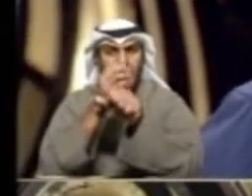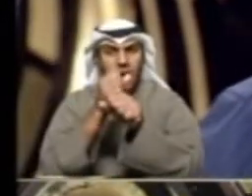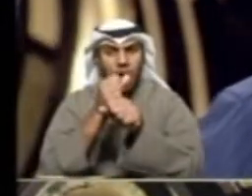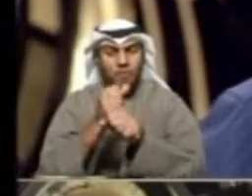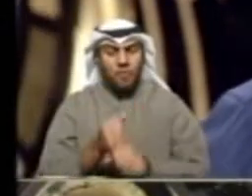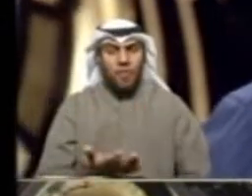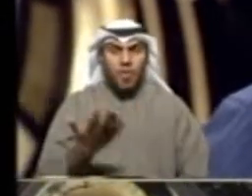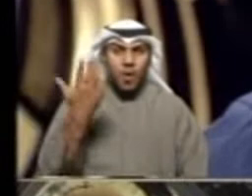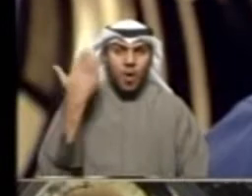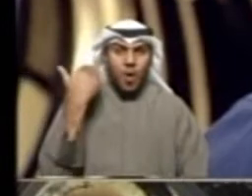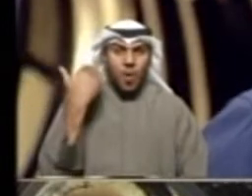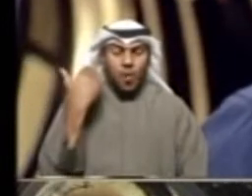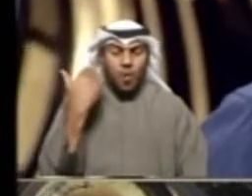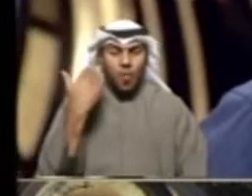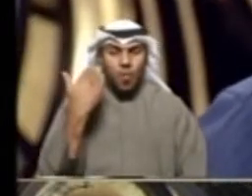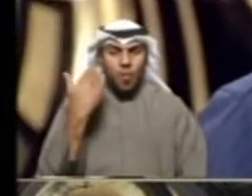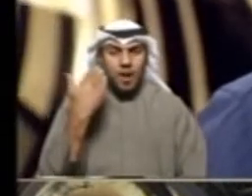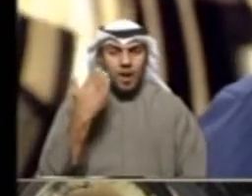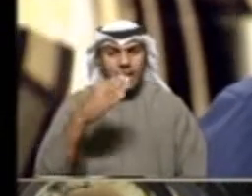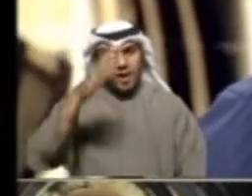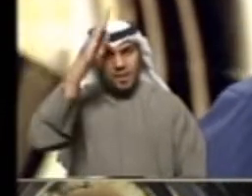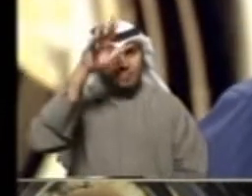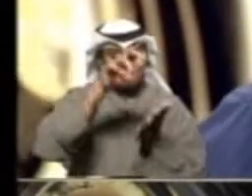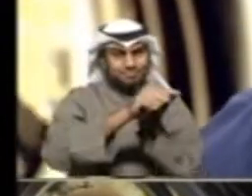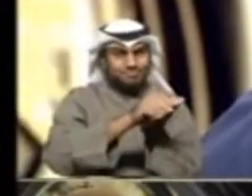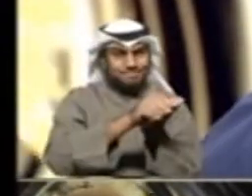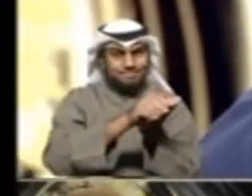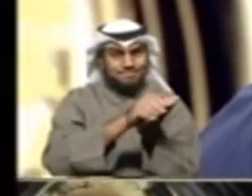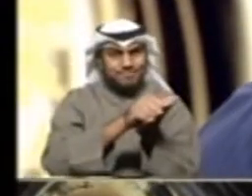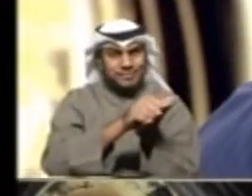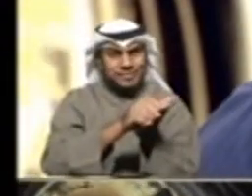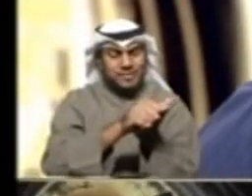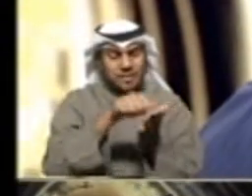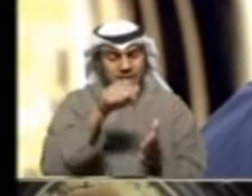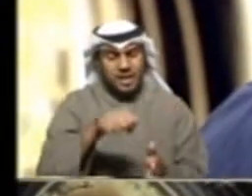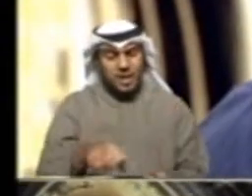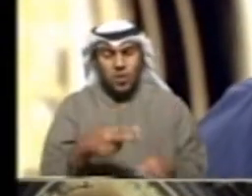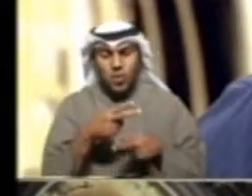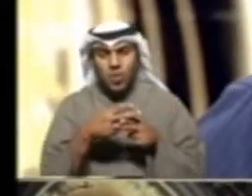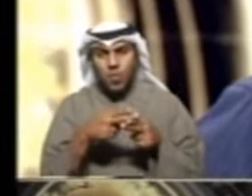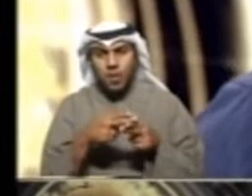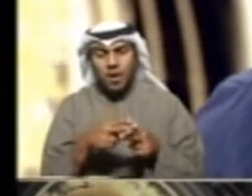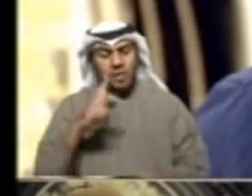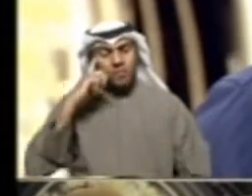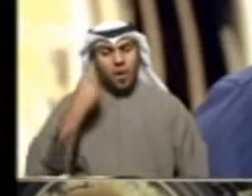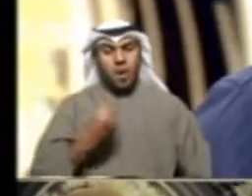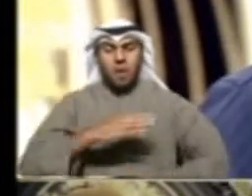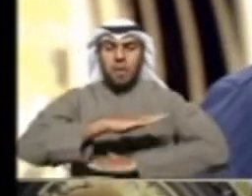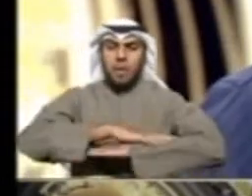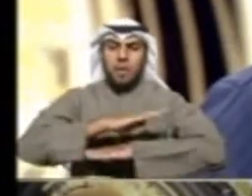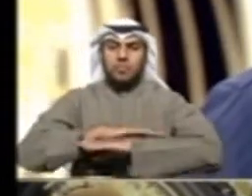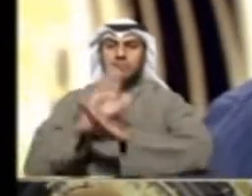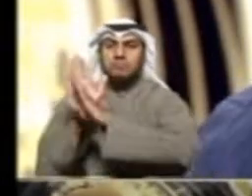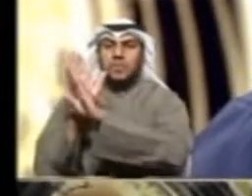خلال قبل 27 عاما، وننتهي بأن الكويت تساهم بإعادة إعمار العراق. هذا التزام أخلاقي والتزام أدبي